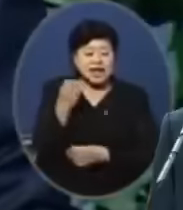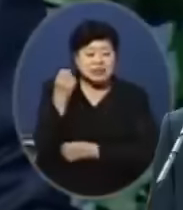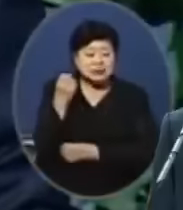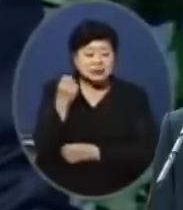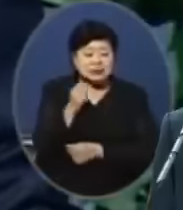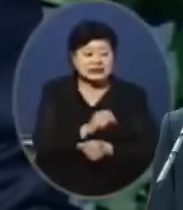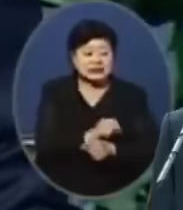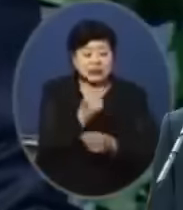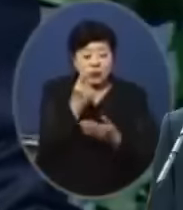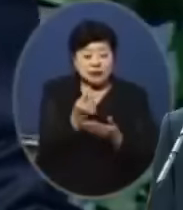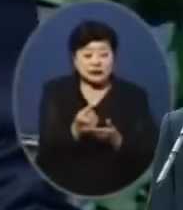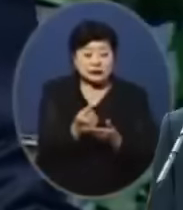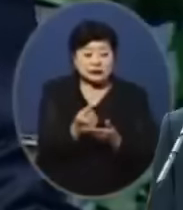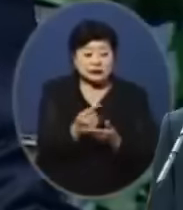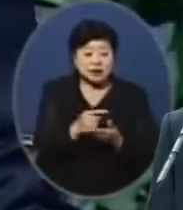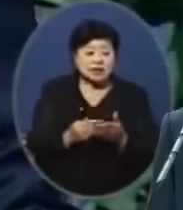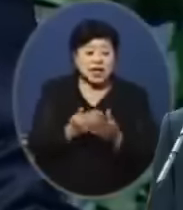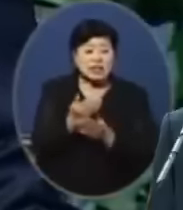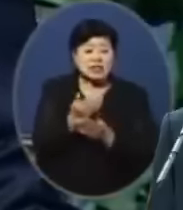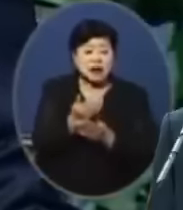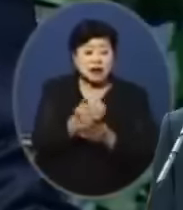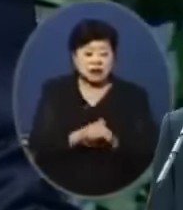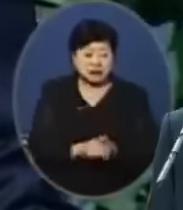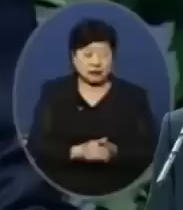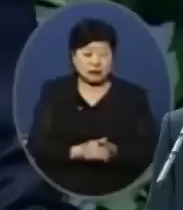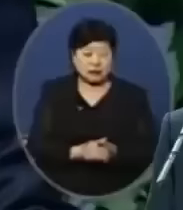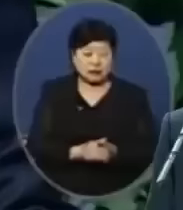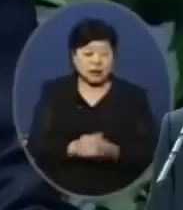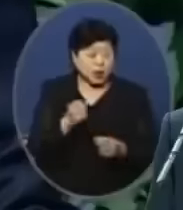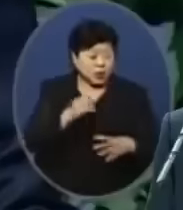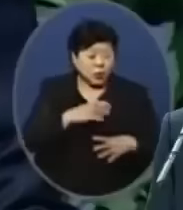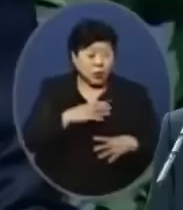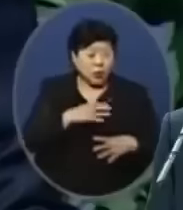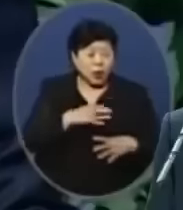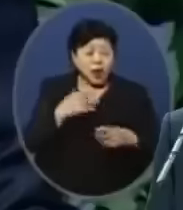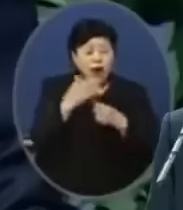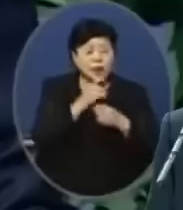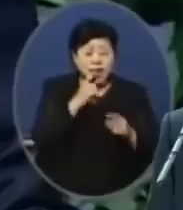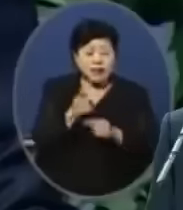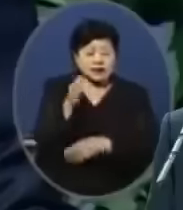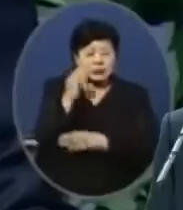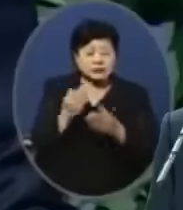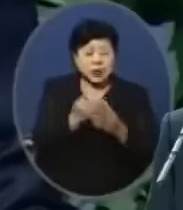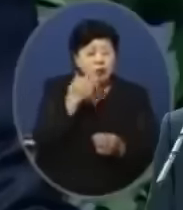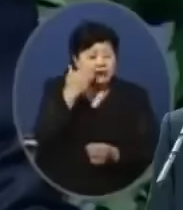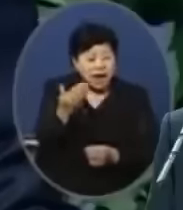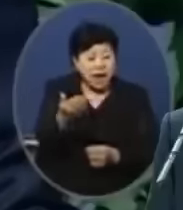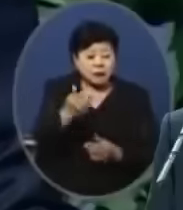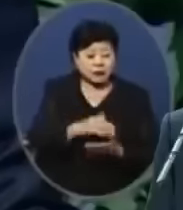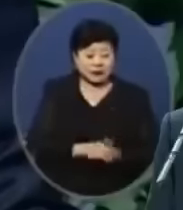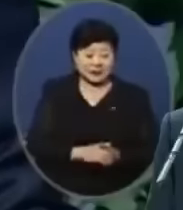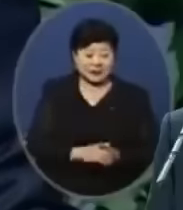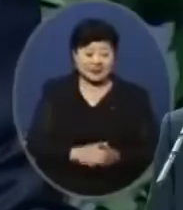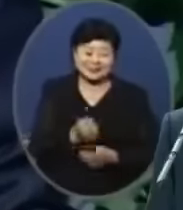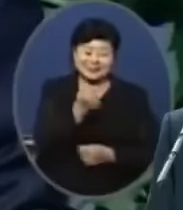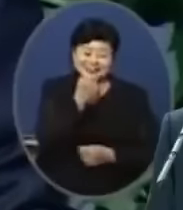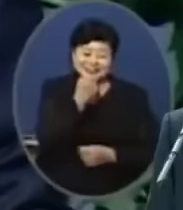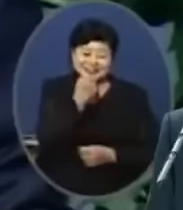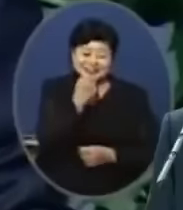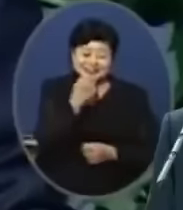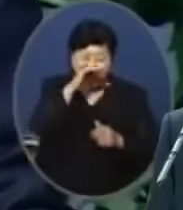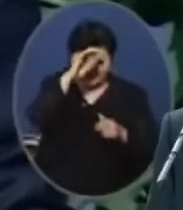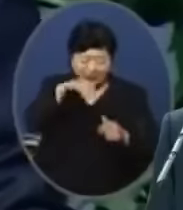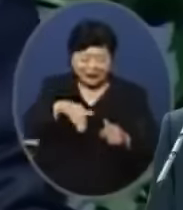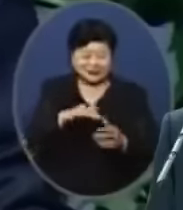신문기자들이 찾아와서 어디에서 당신은 그렇게 놀라운 은혜로운 말씀이 나오느냐고 그러니까 웃으면서 따라오라